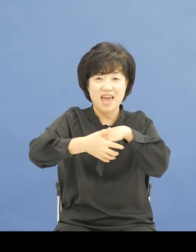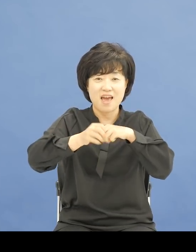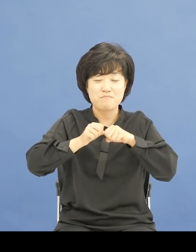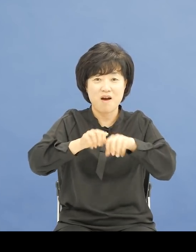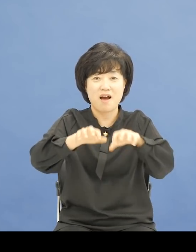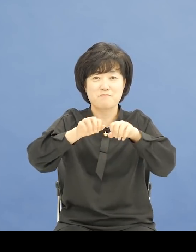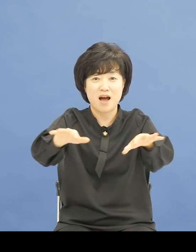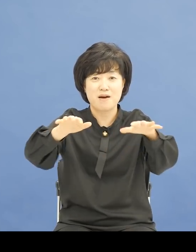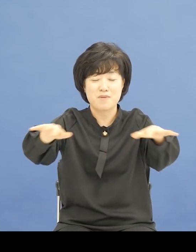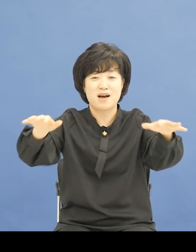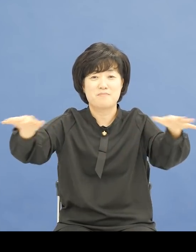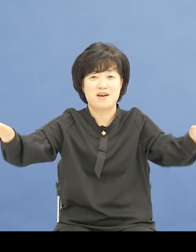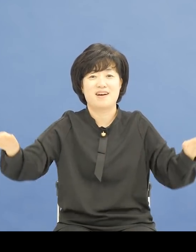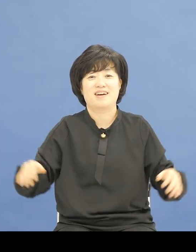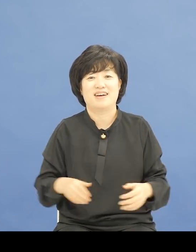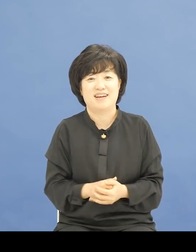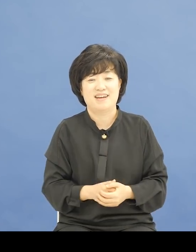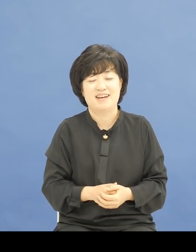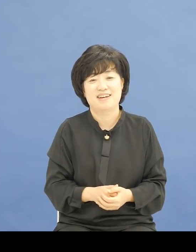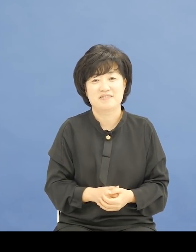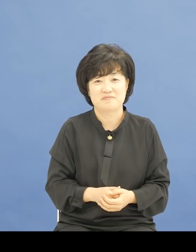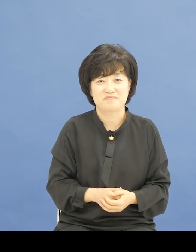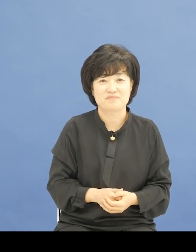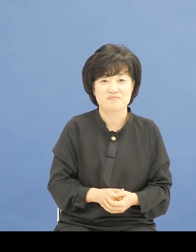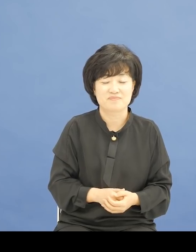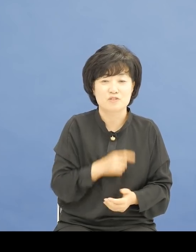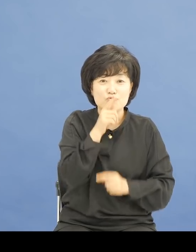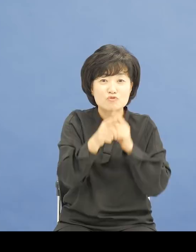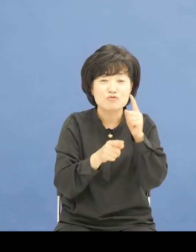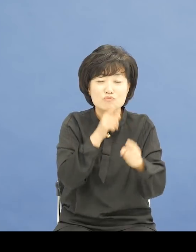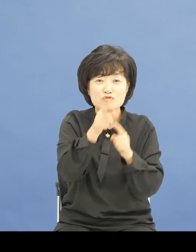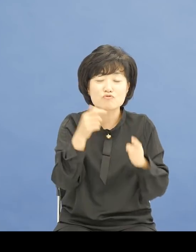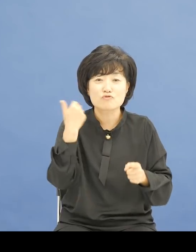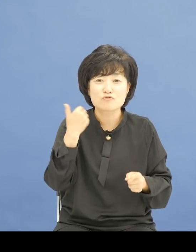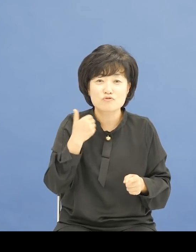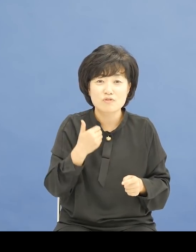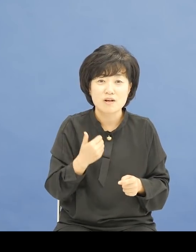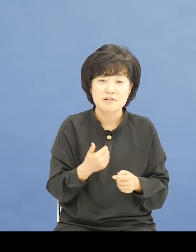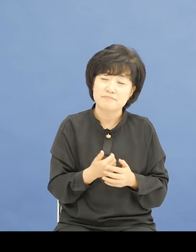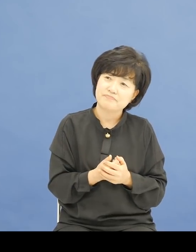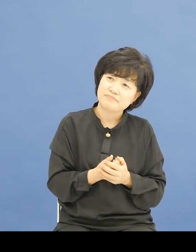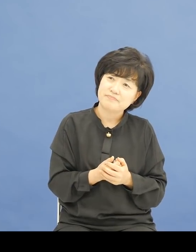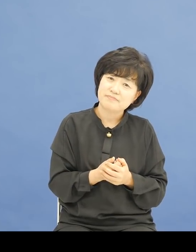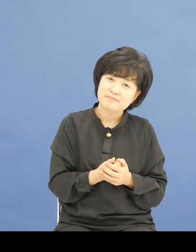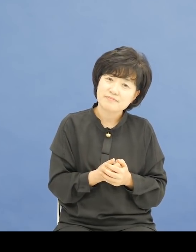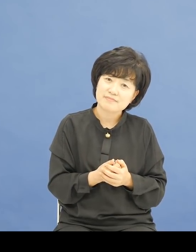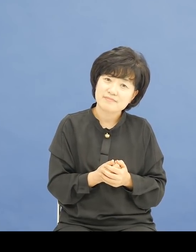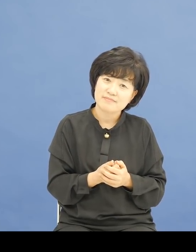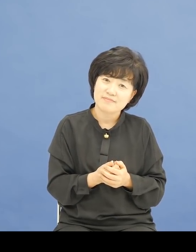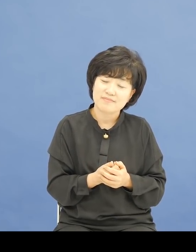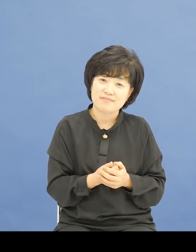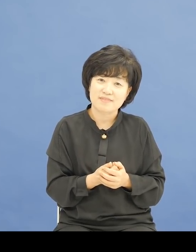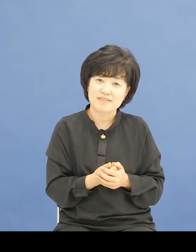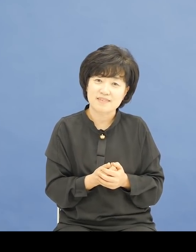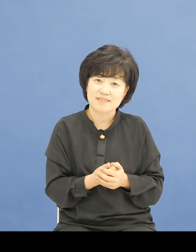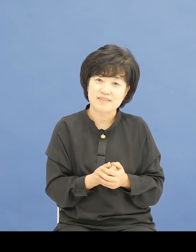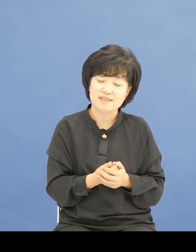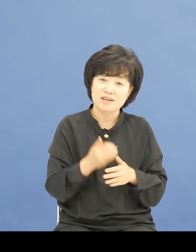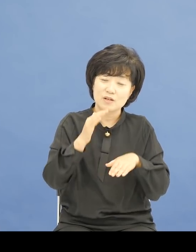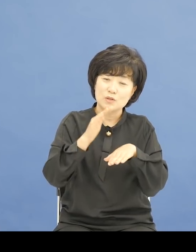연예인 팬분들이 이제 그 주문하시기 시작한 겁니다. 와. 그 누구 하셨어요? 그래서 대충 말씀드리자면